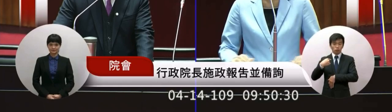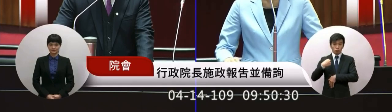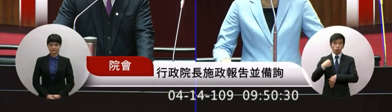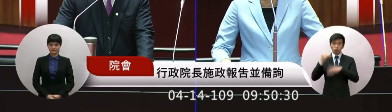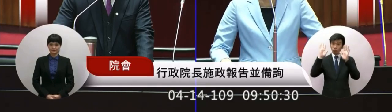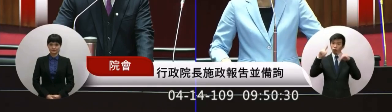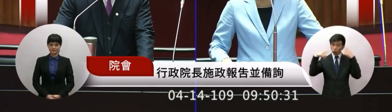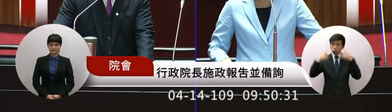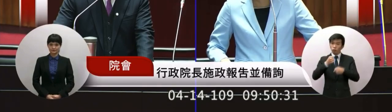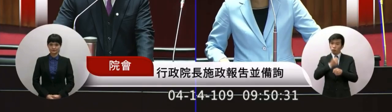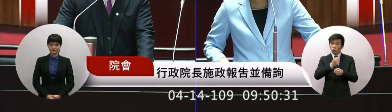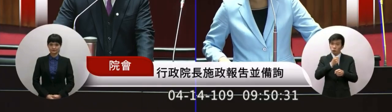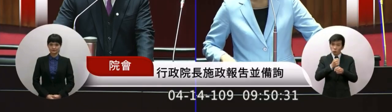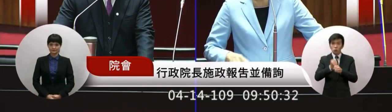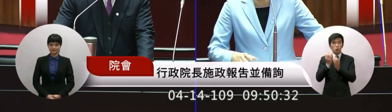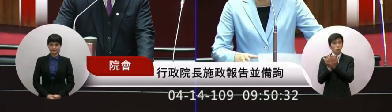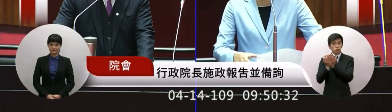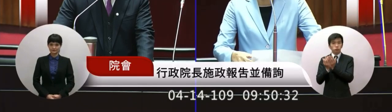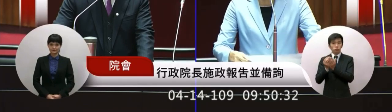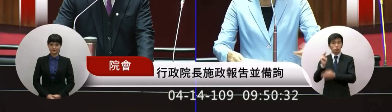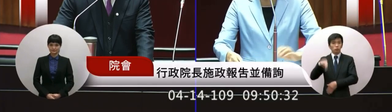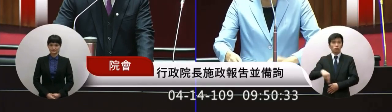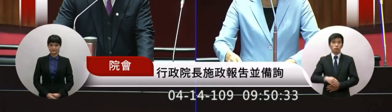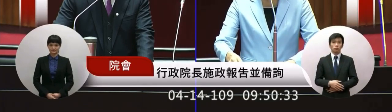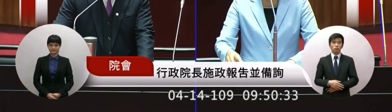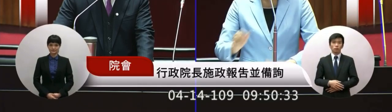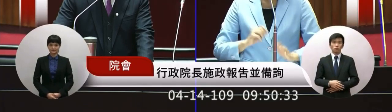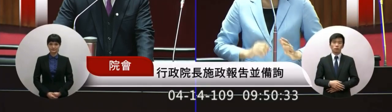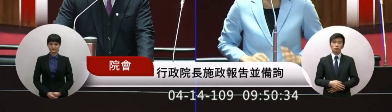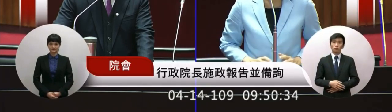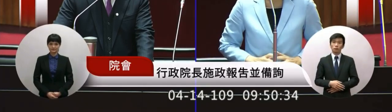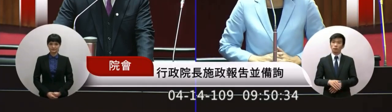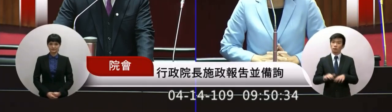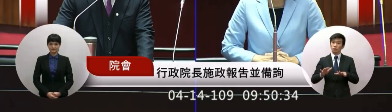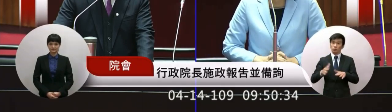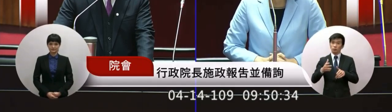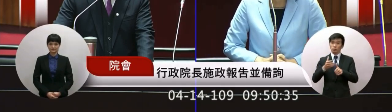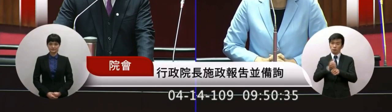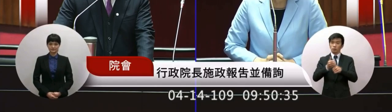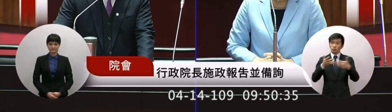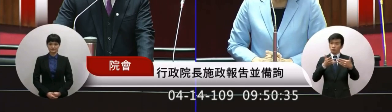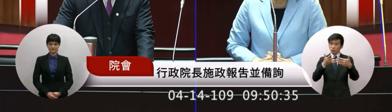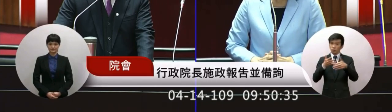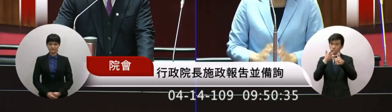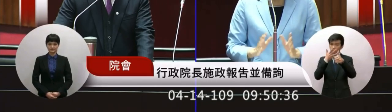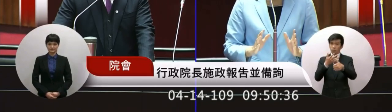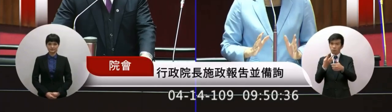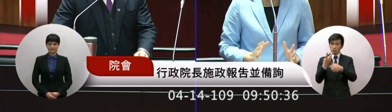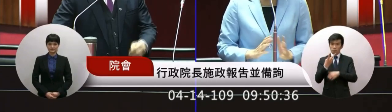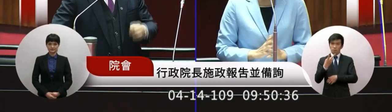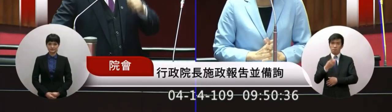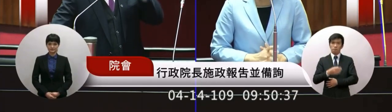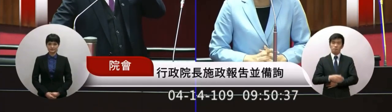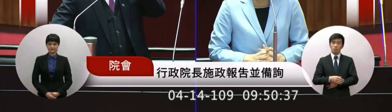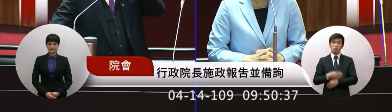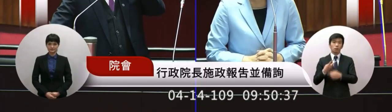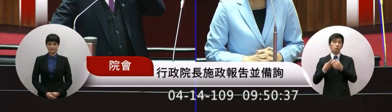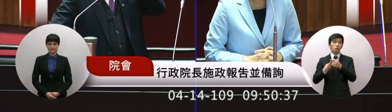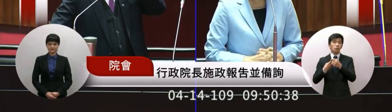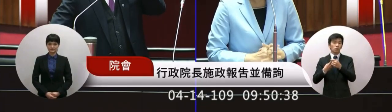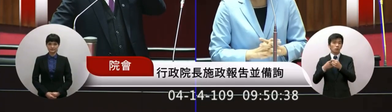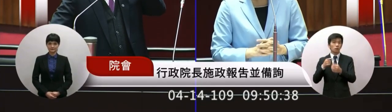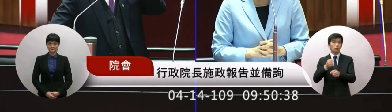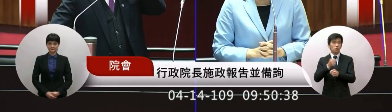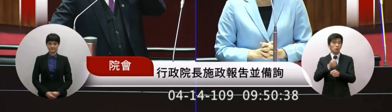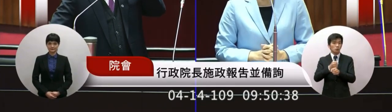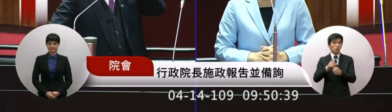持正常的工作跟求学。好，今天呢要正式总质询的议题有两个，第一个就是弹性调整延